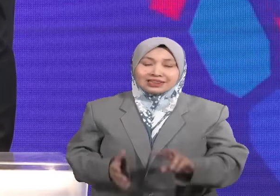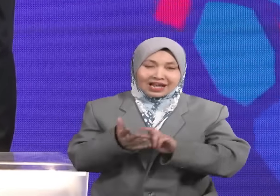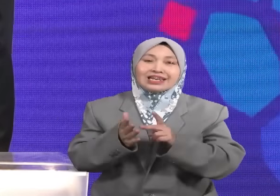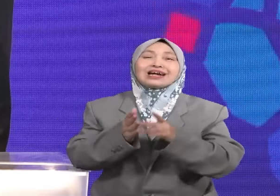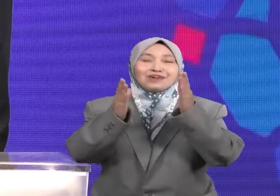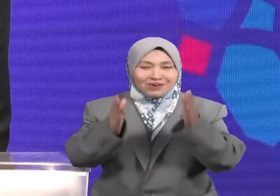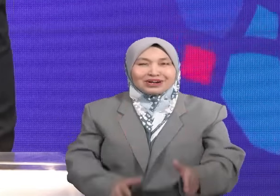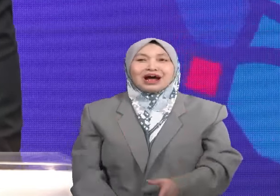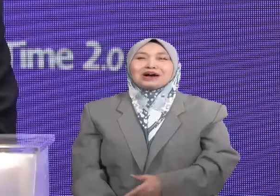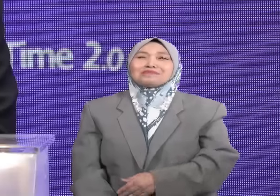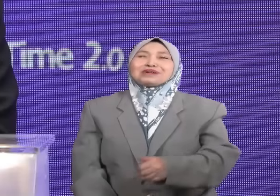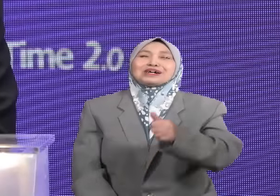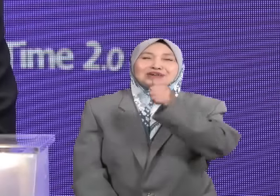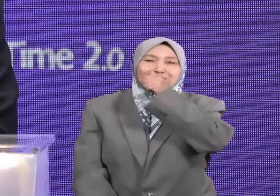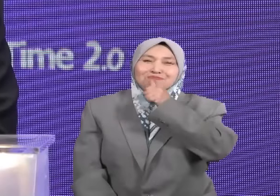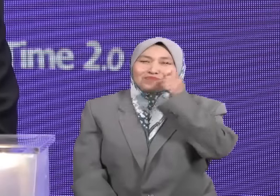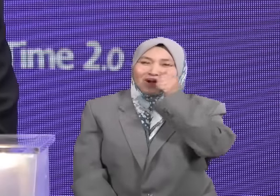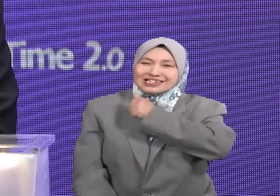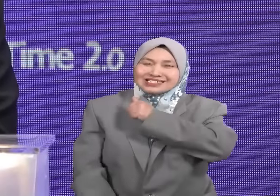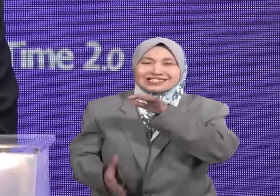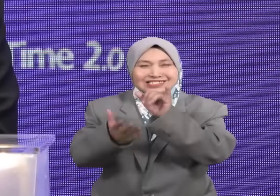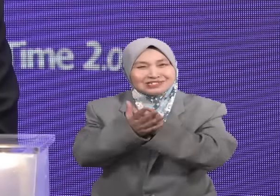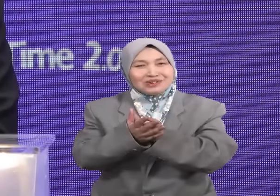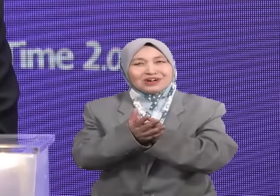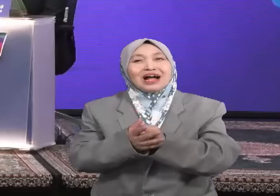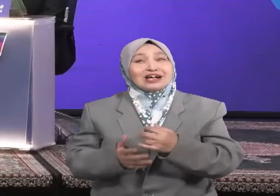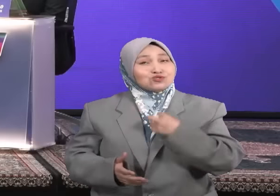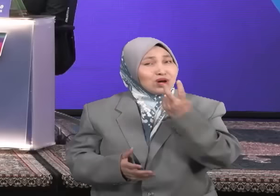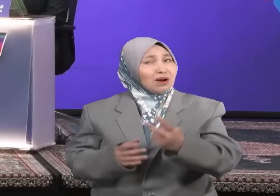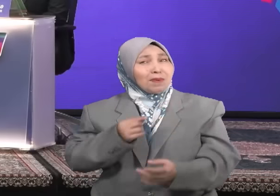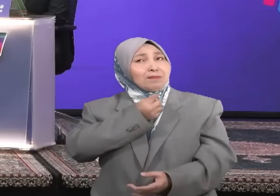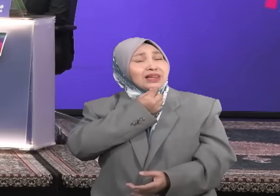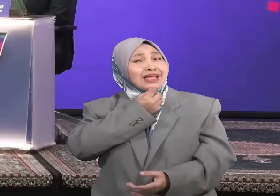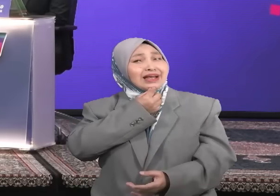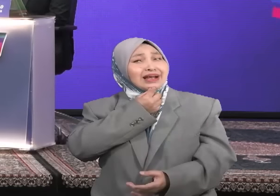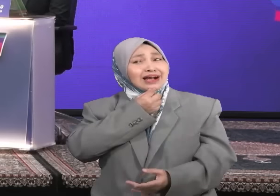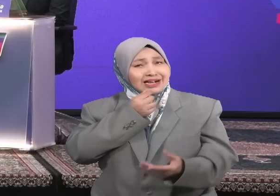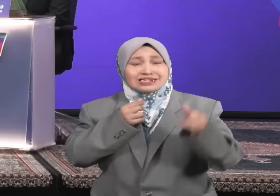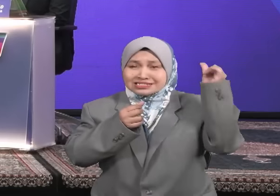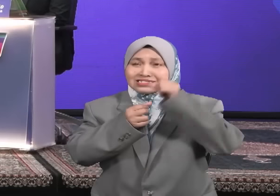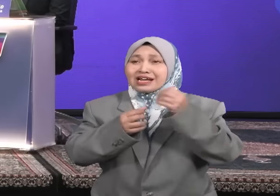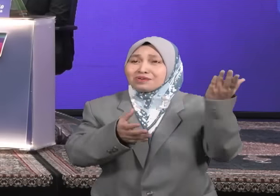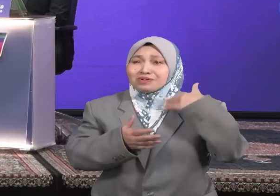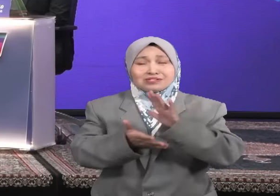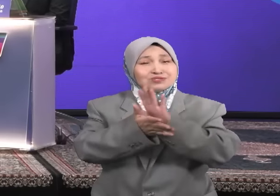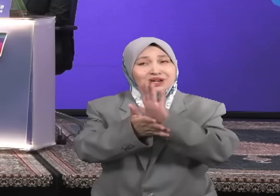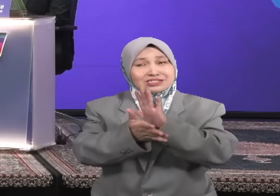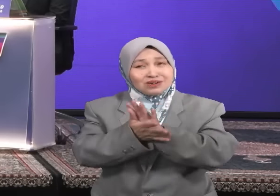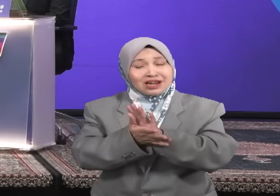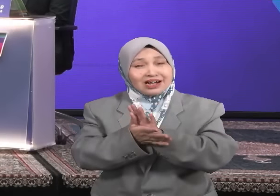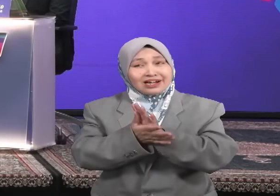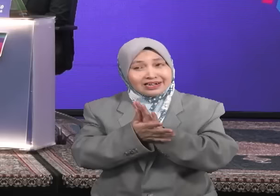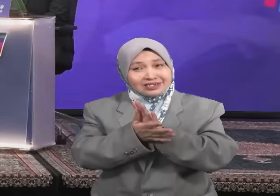berpuasa telah. Alhamdulillah. Suaranya betul. Tapi kalau kuat sangat pelik juga. Ingat zaman-zaman sekolah-sekolah dulu,